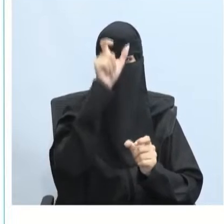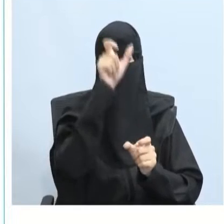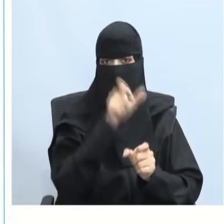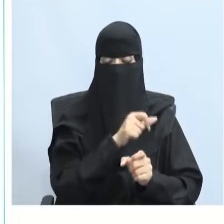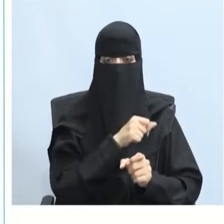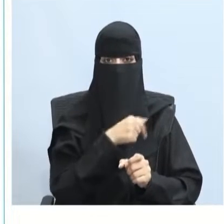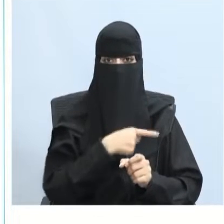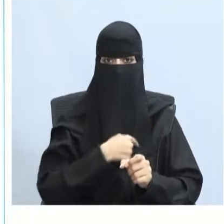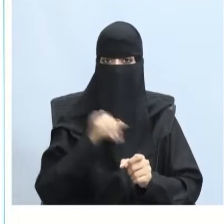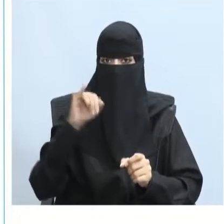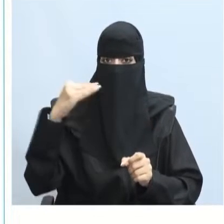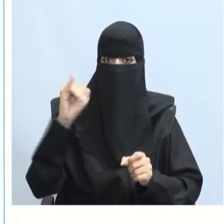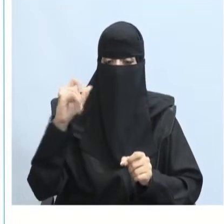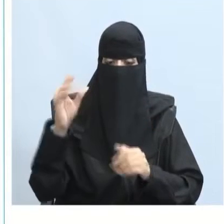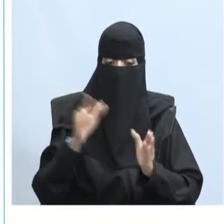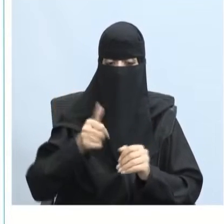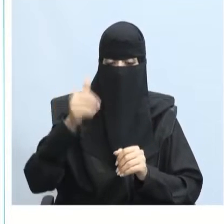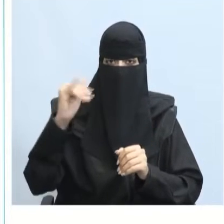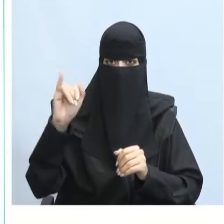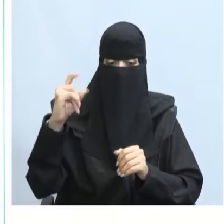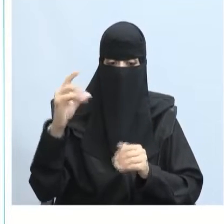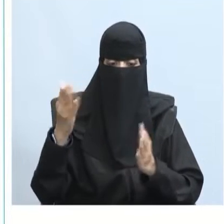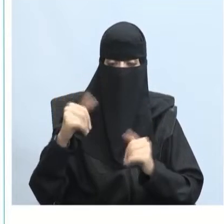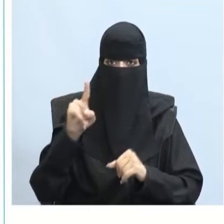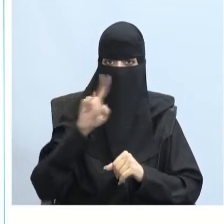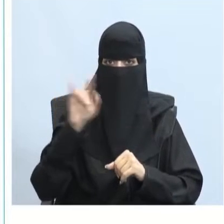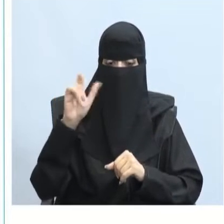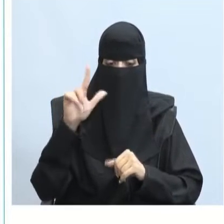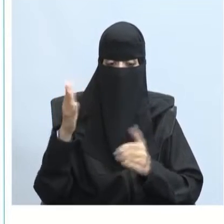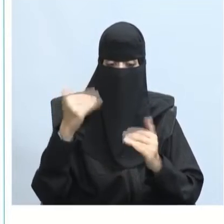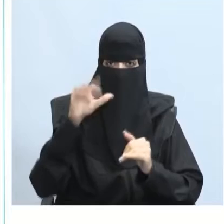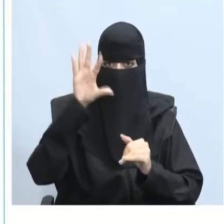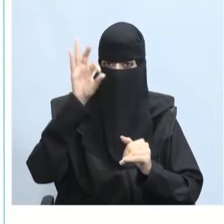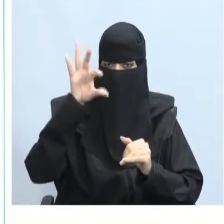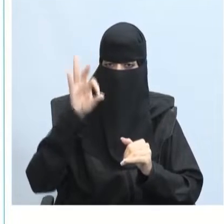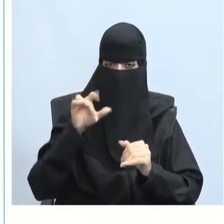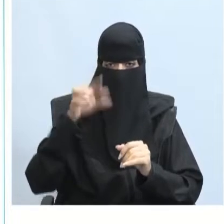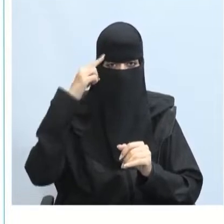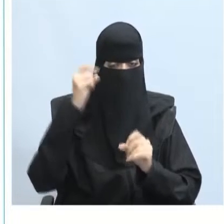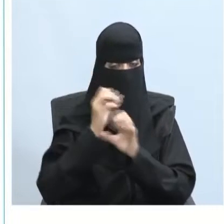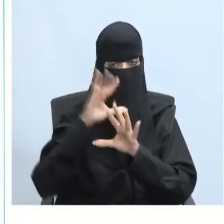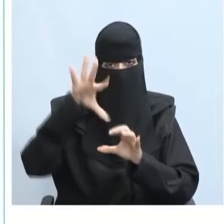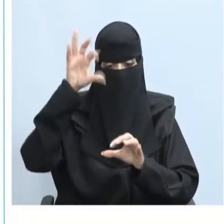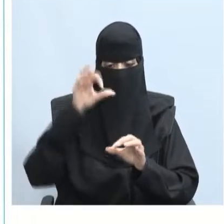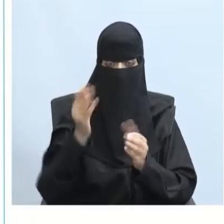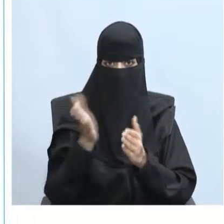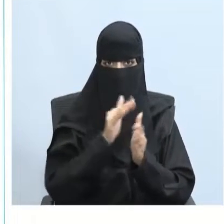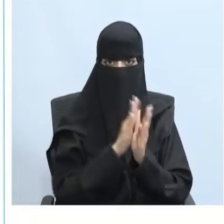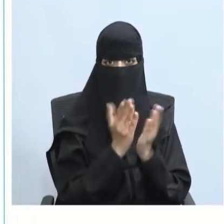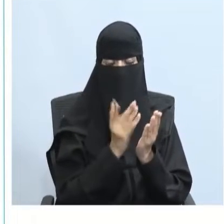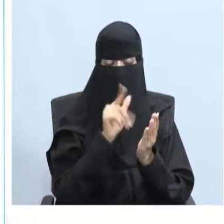مثلا الاسماء محمد واحمد وبلال اسماء اختياريه بس تم كتابتها بناء على ما هو موجود